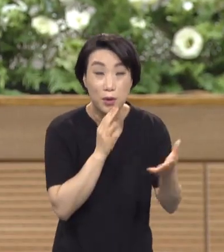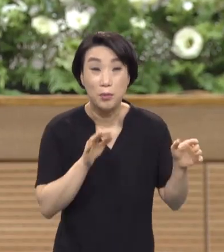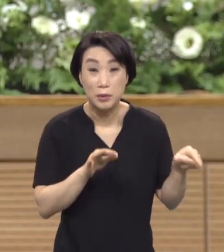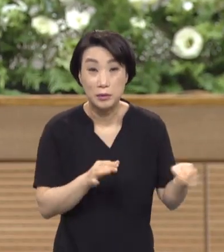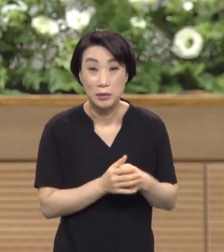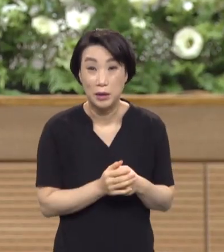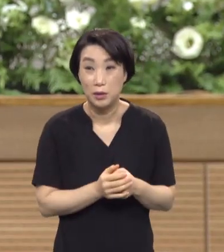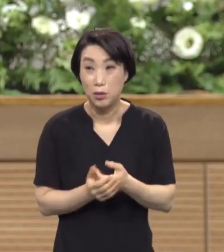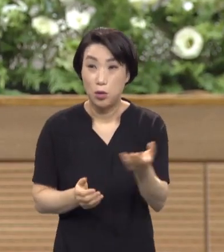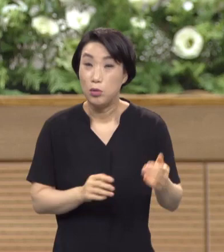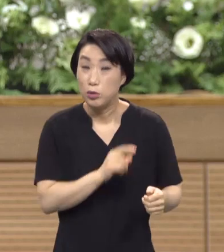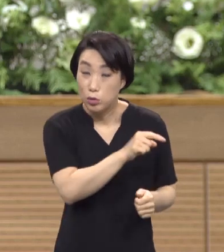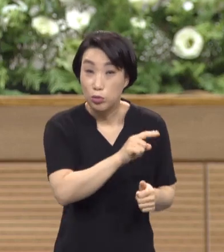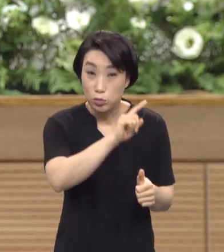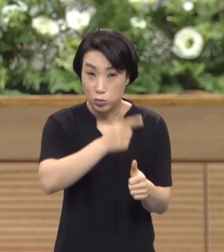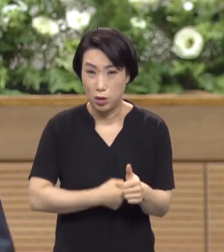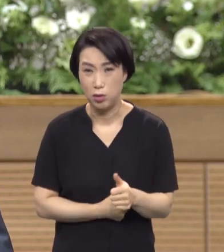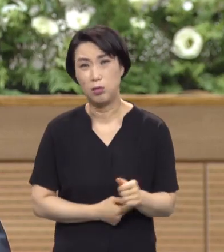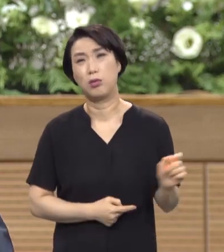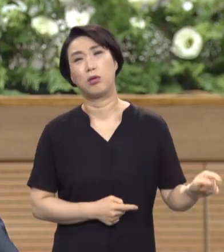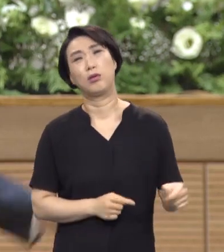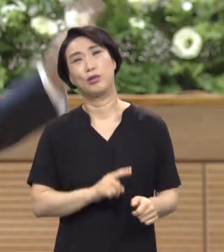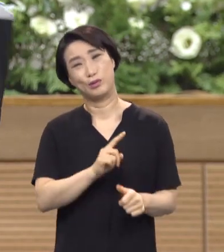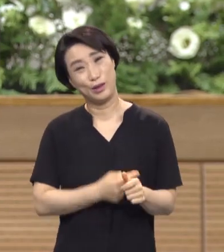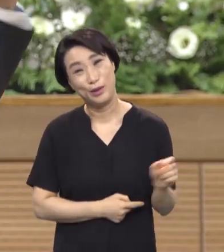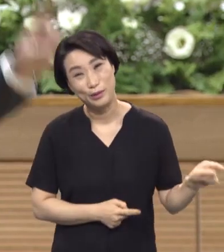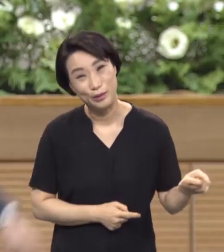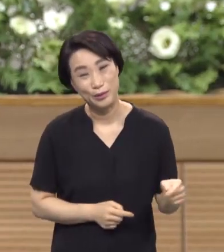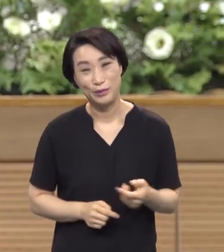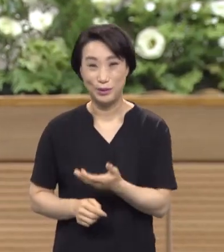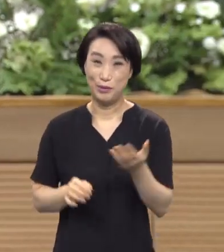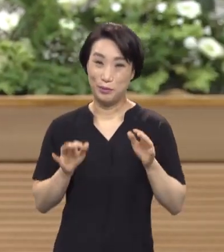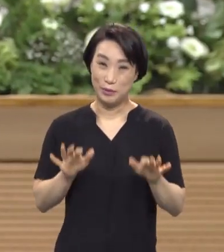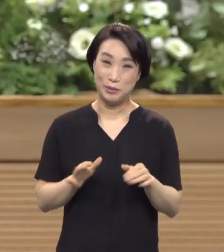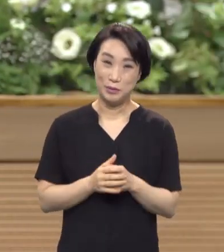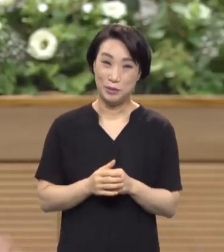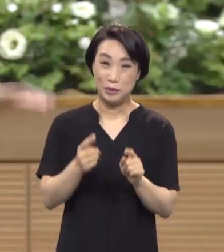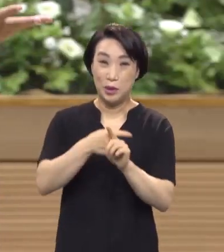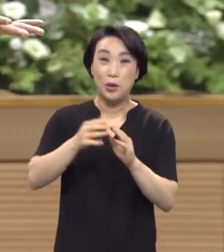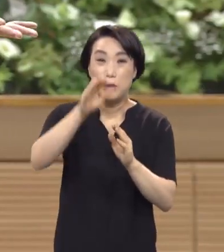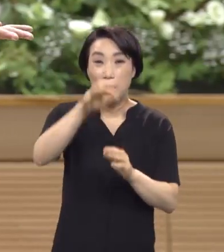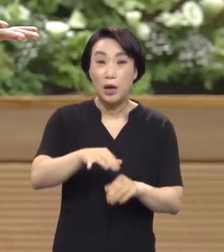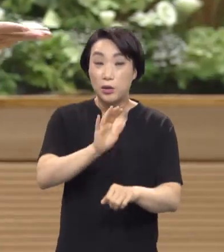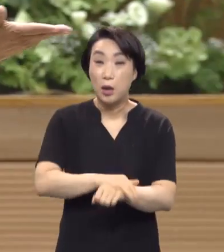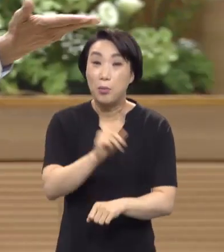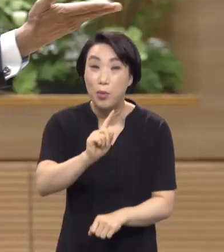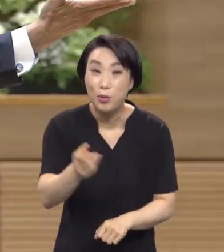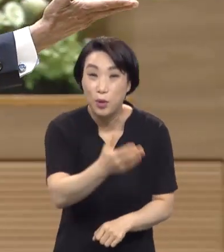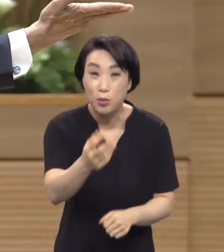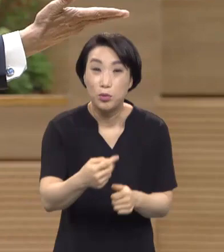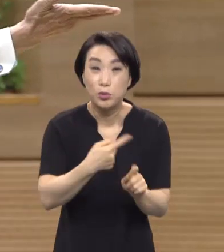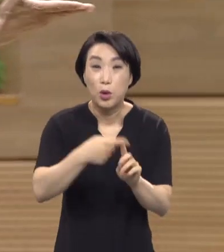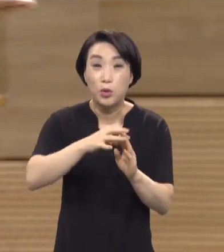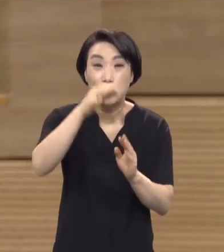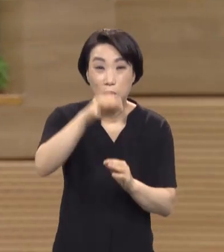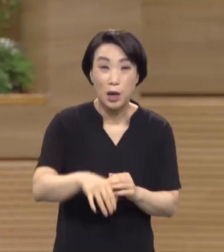미워한다는 일을 당연히, 응? 당연히. 그니 뭐, 교회가 무슨 잘못이 또 교회를